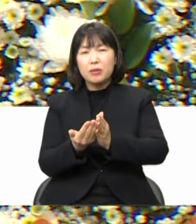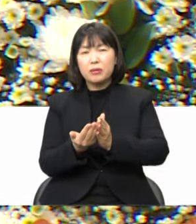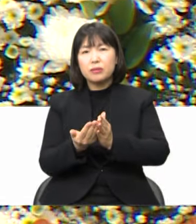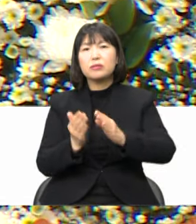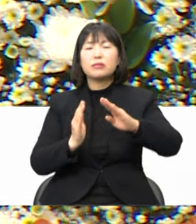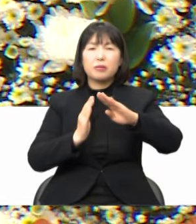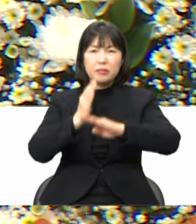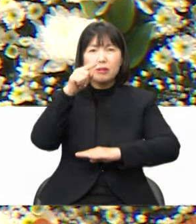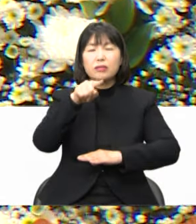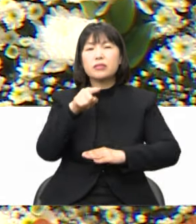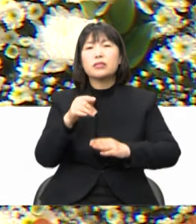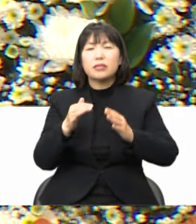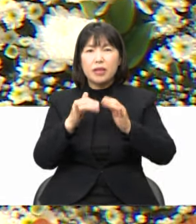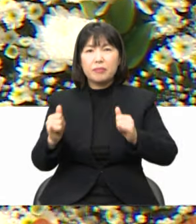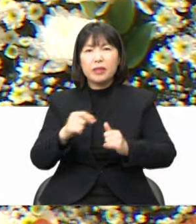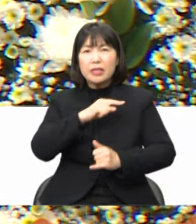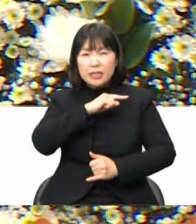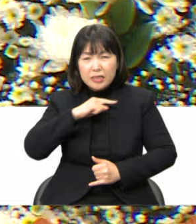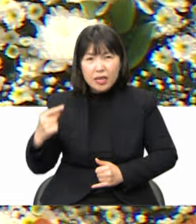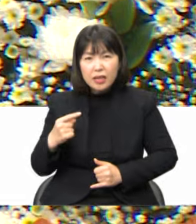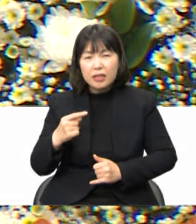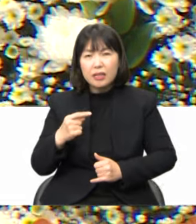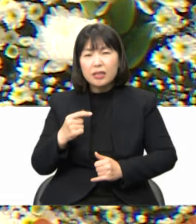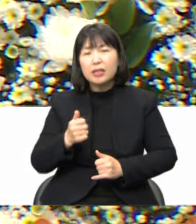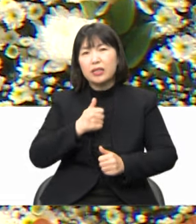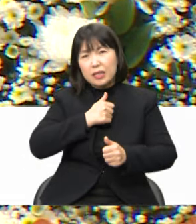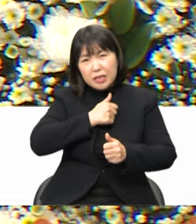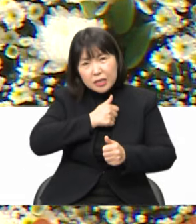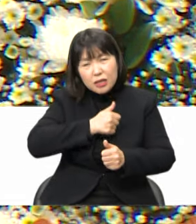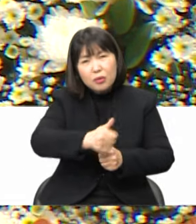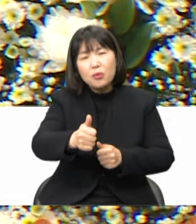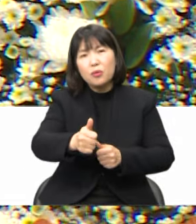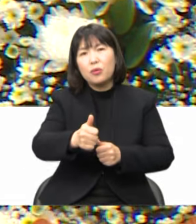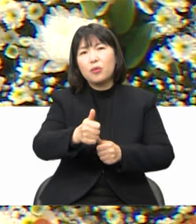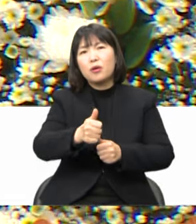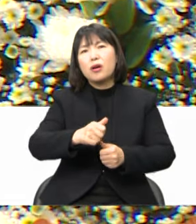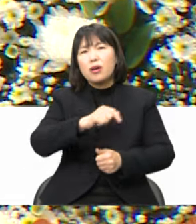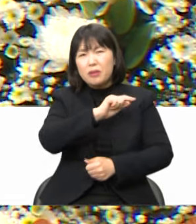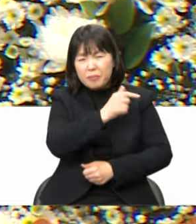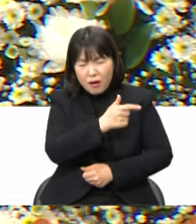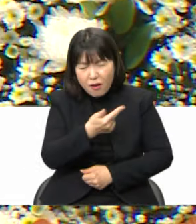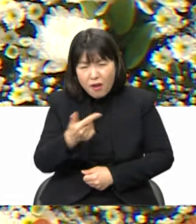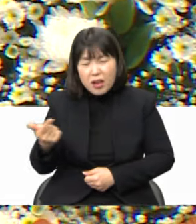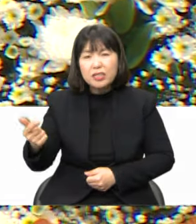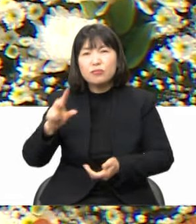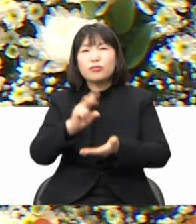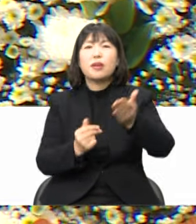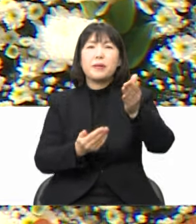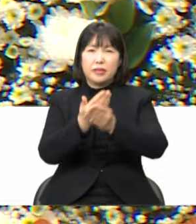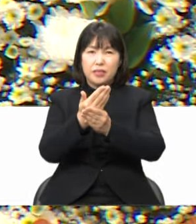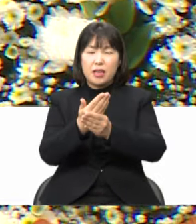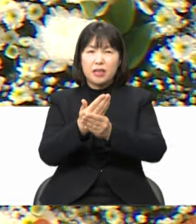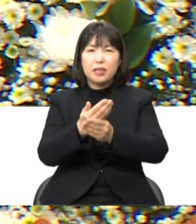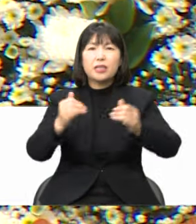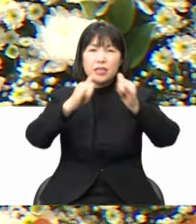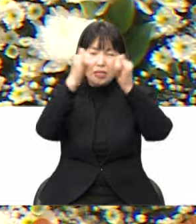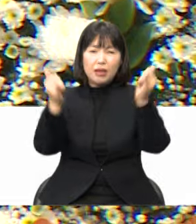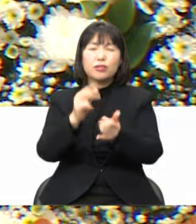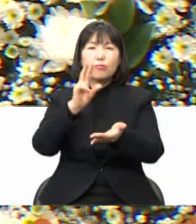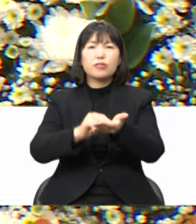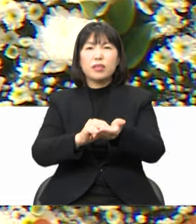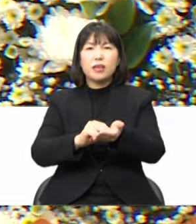생을 세월만 아니라 참사 혹은 사회적 참사와 그 피해자들에